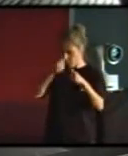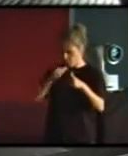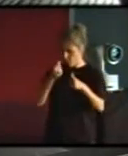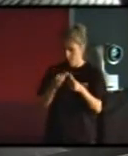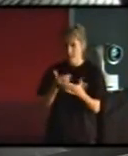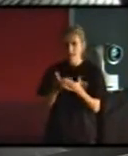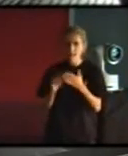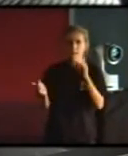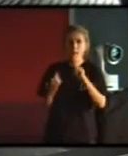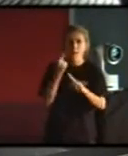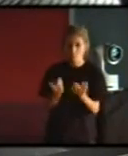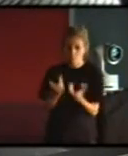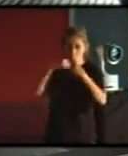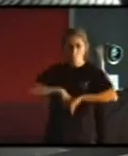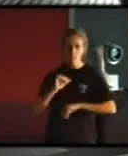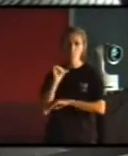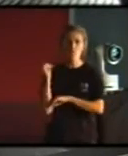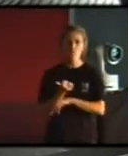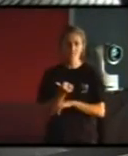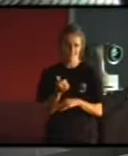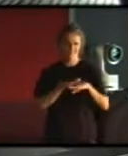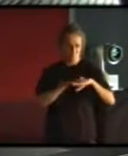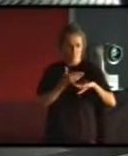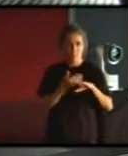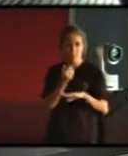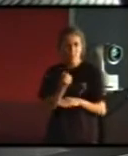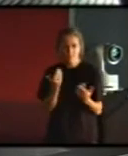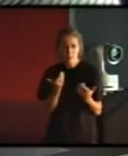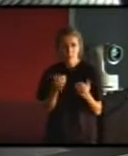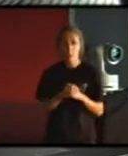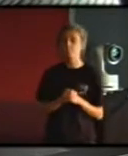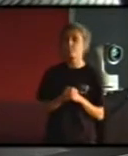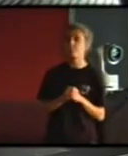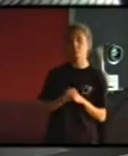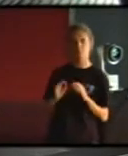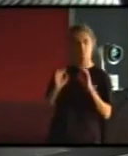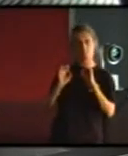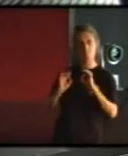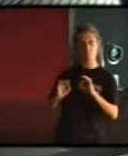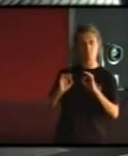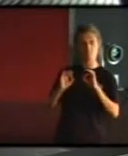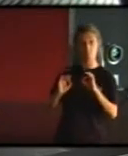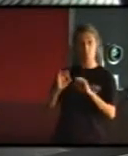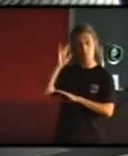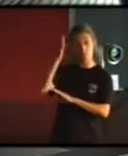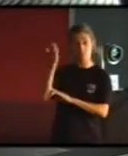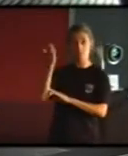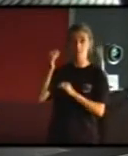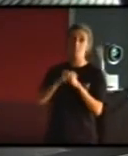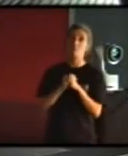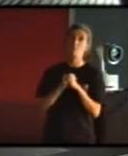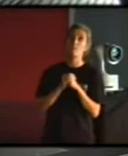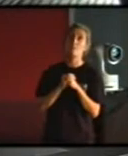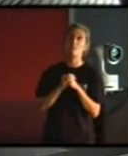et l'histoire douloureuse qui s'y est vécue? Ouais, parce qu'il faut savoir que c'est la même chose pour les restants du mur, c'est qu'il y avait un temps